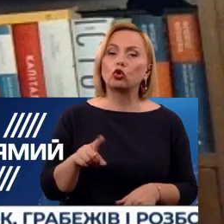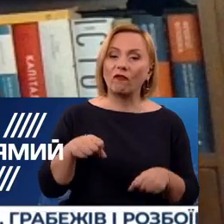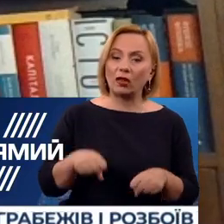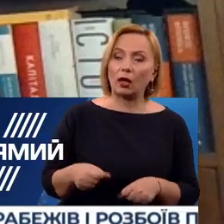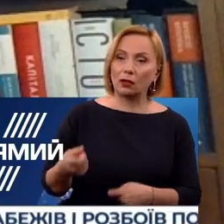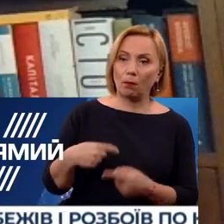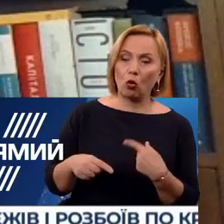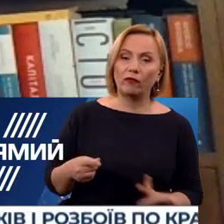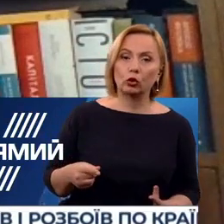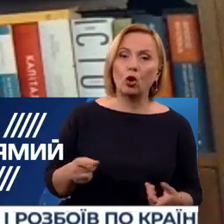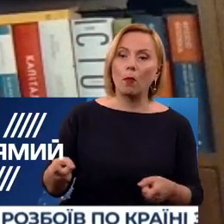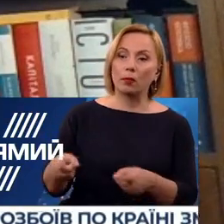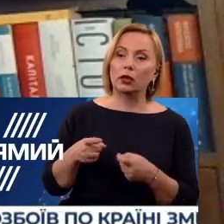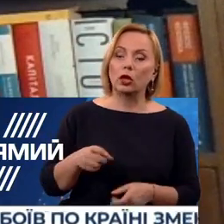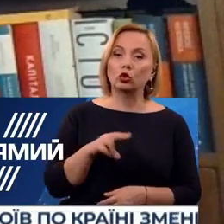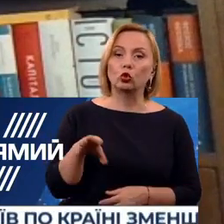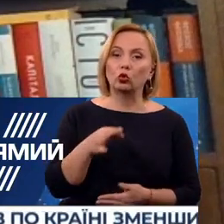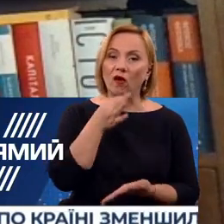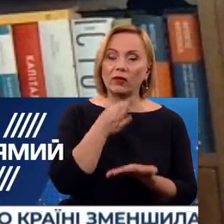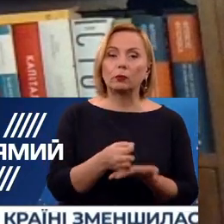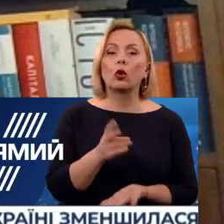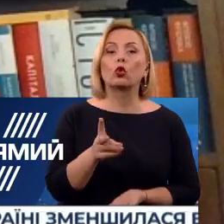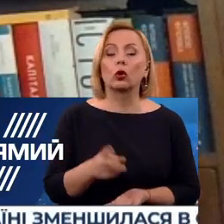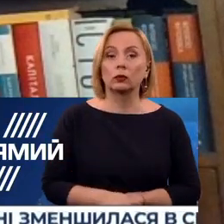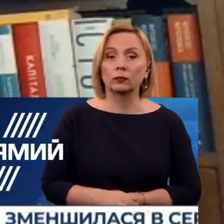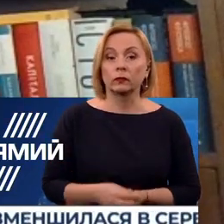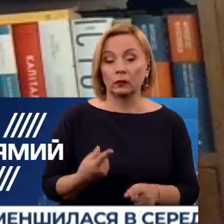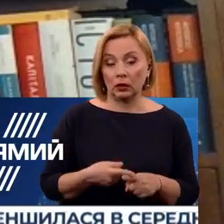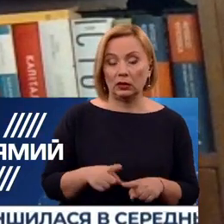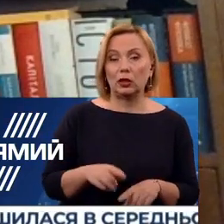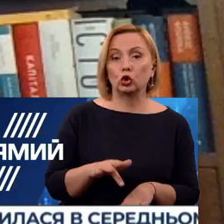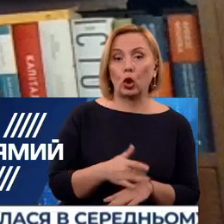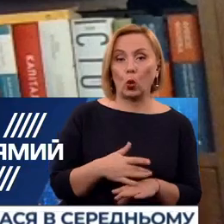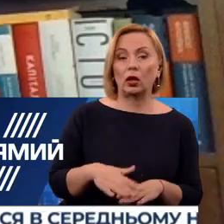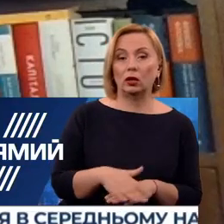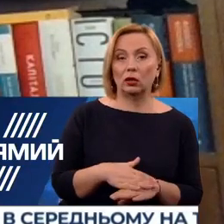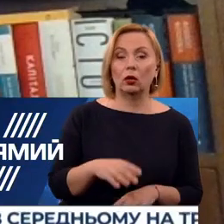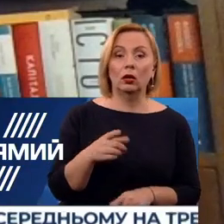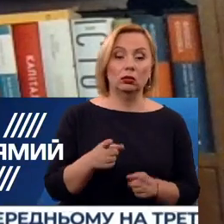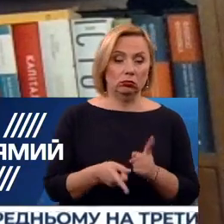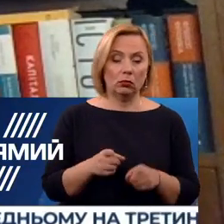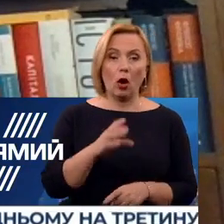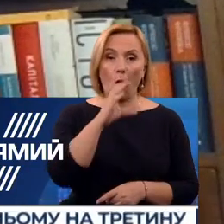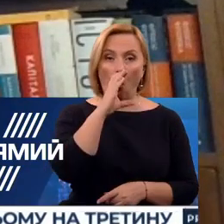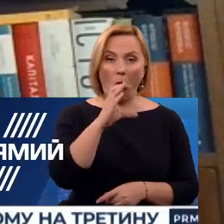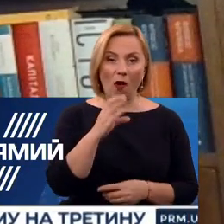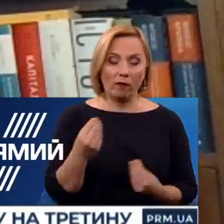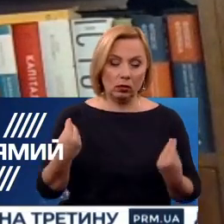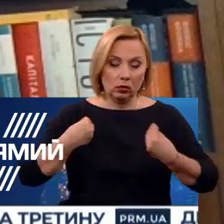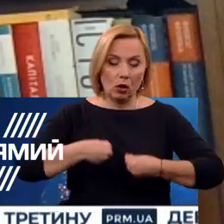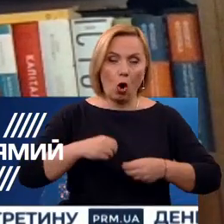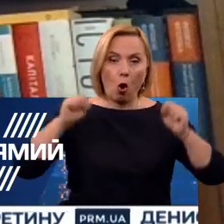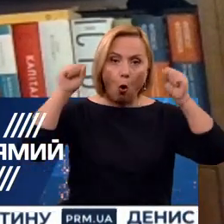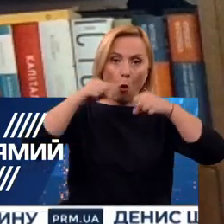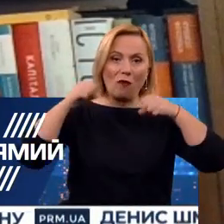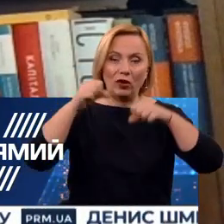Кого притягнули до відповідальності? Сьогодні оці слуги народу, а насправді вовки в овечих шкурах і слуги